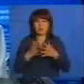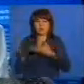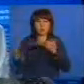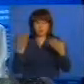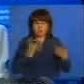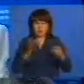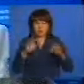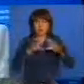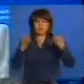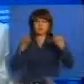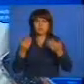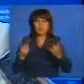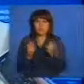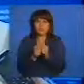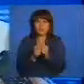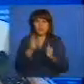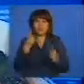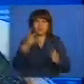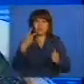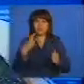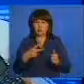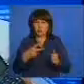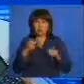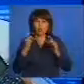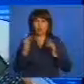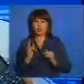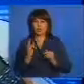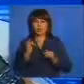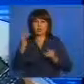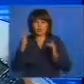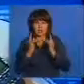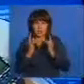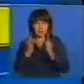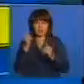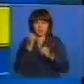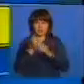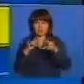үшін біздің мектептердің барлығының жанынан 120 орындық жатақханалар да салынып жатыр.